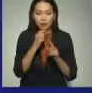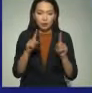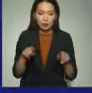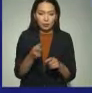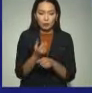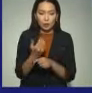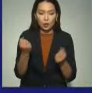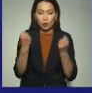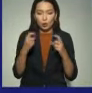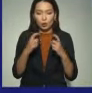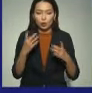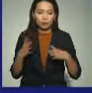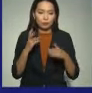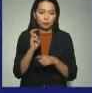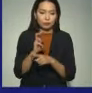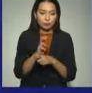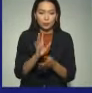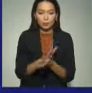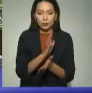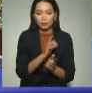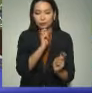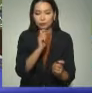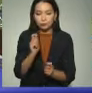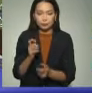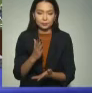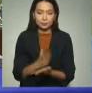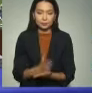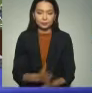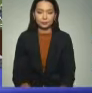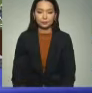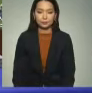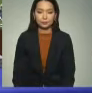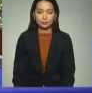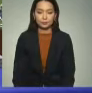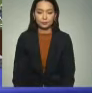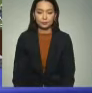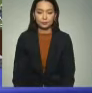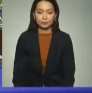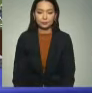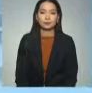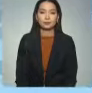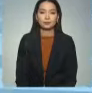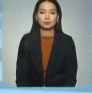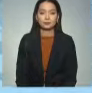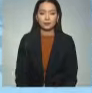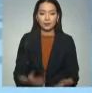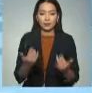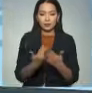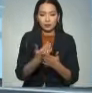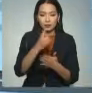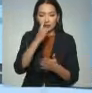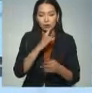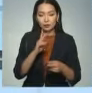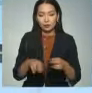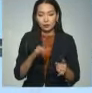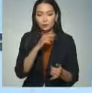бірнеше спорт кешендеріне жаттығуға тегін жолдамалар табысталды. Бекболат Сатуов, Нұржан Махмудов, Астана Таймс. Әрқарай Астана Таймсты